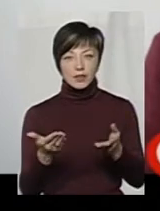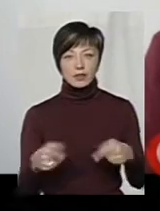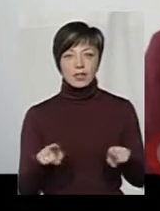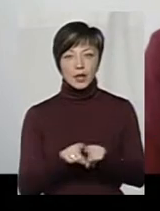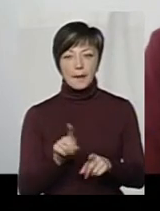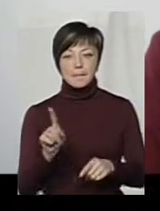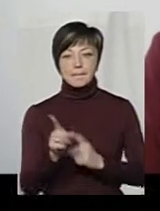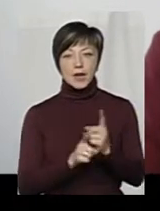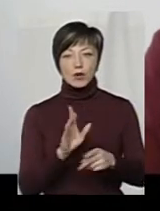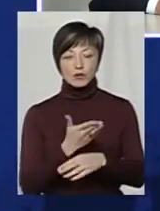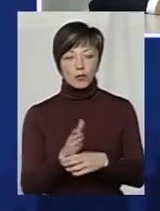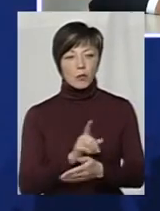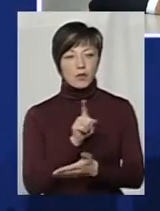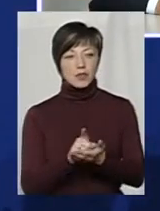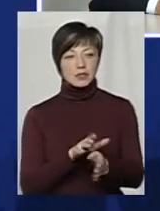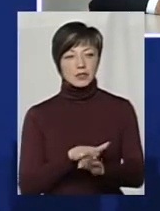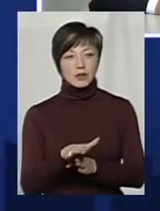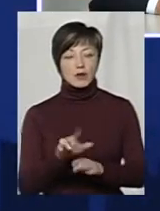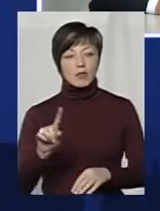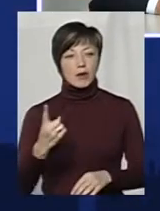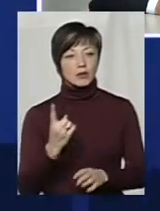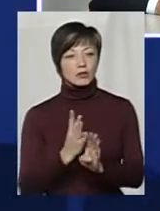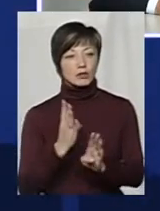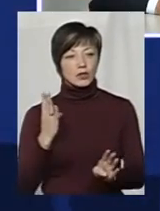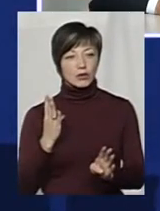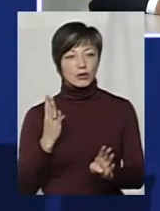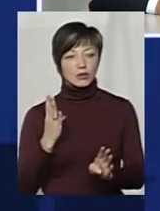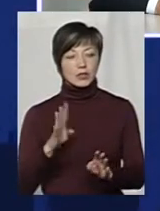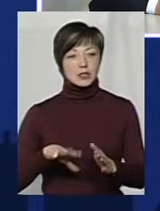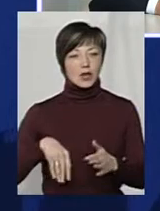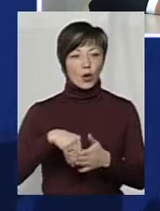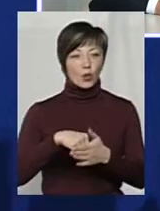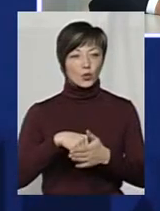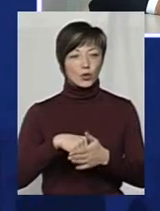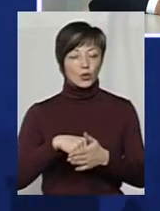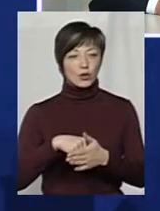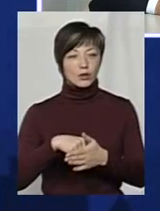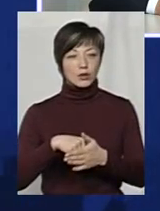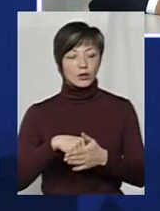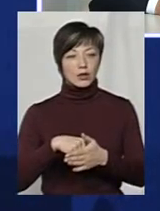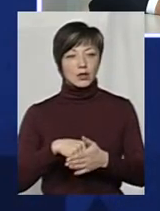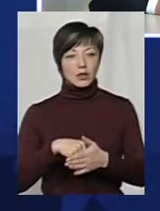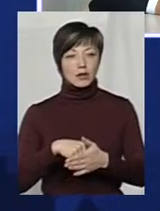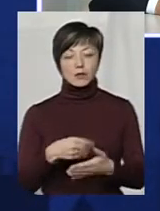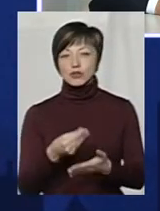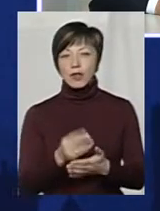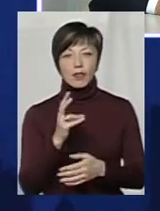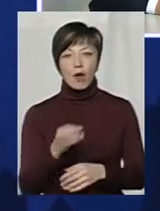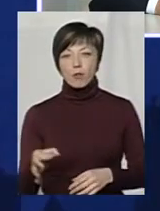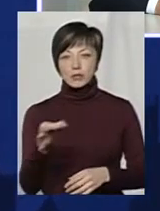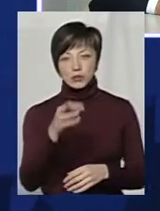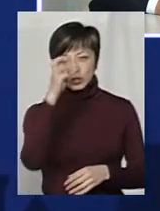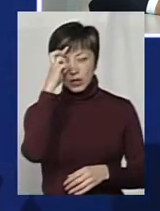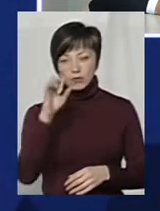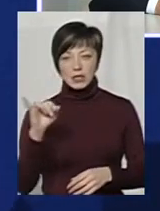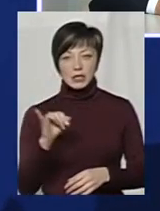такий перерозподіл повинен здійснюватися в першу чергу за рахунок бюджету не обласного, а державного?